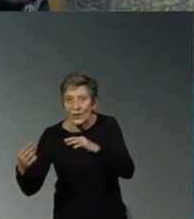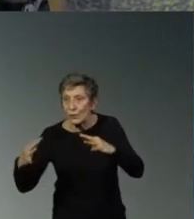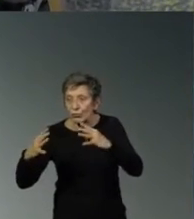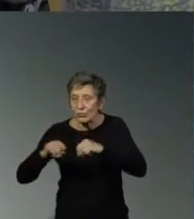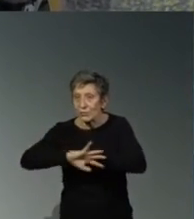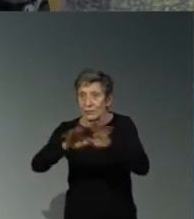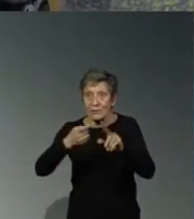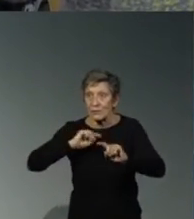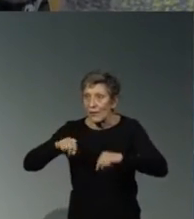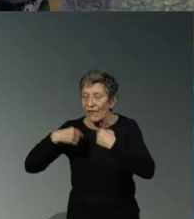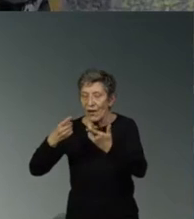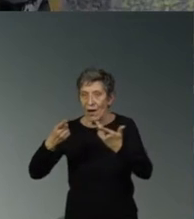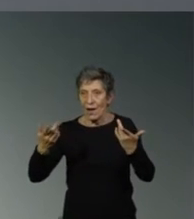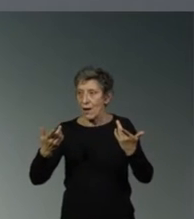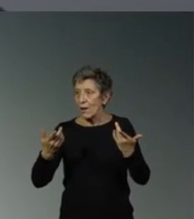fait, à ce jour,